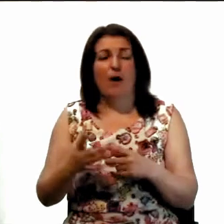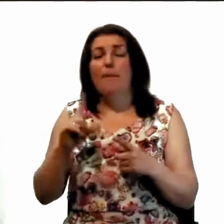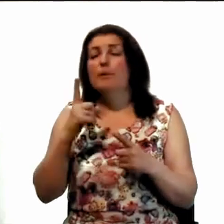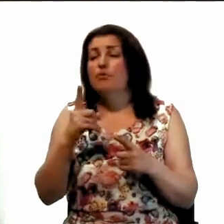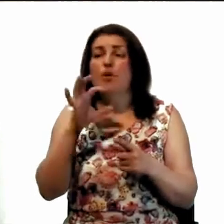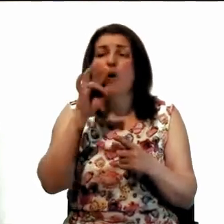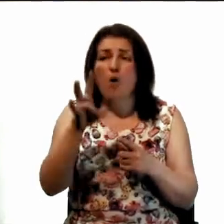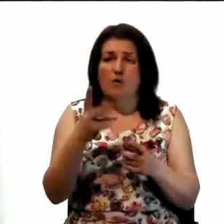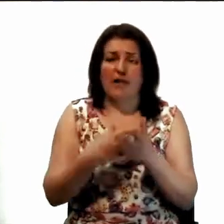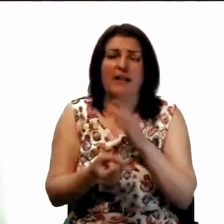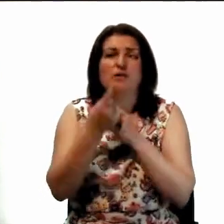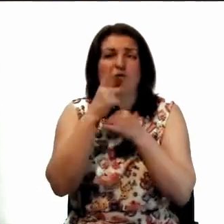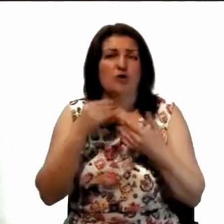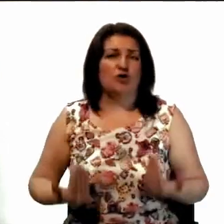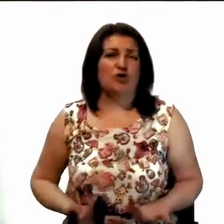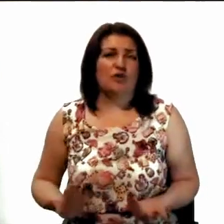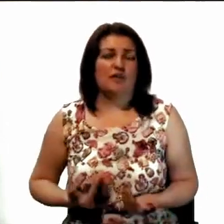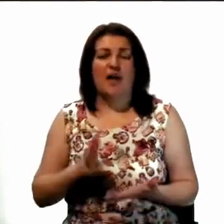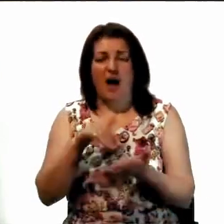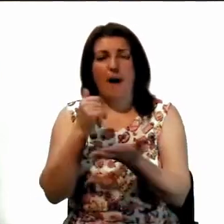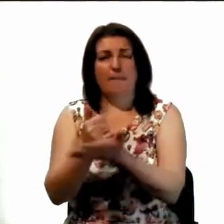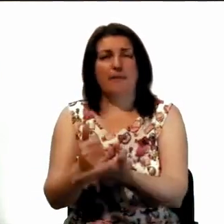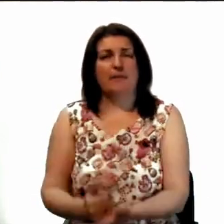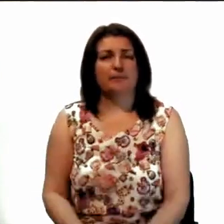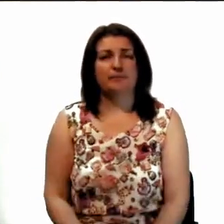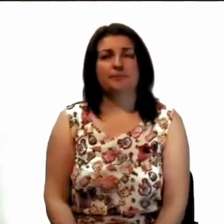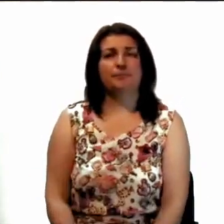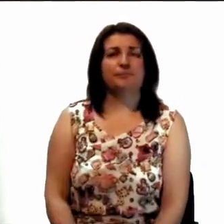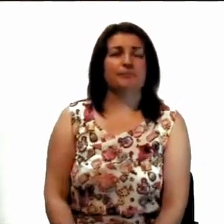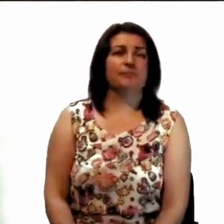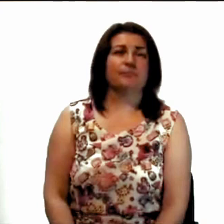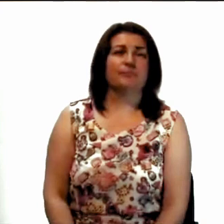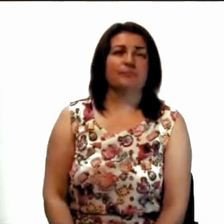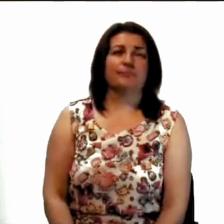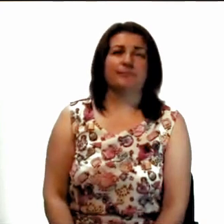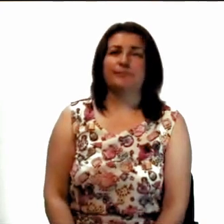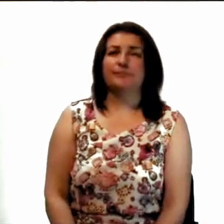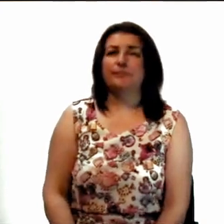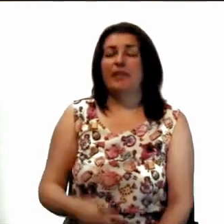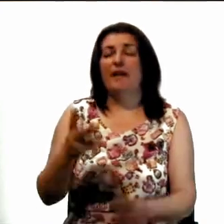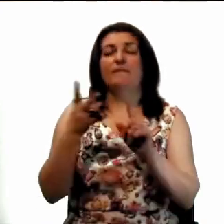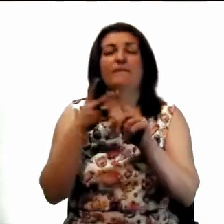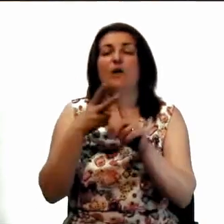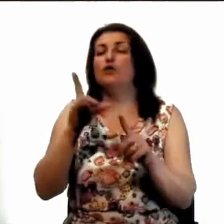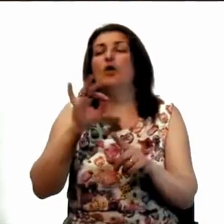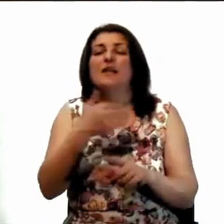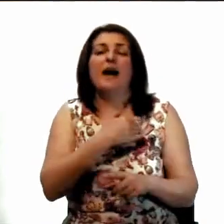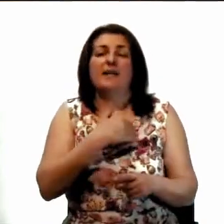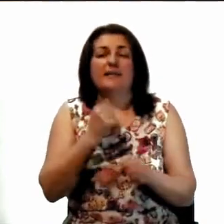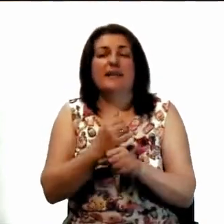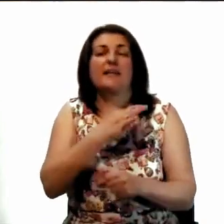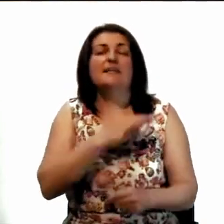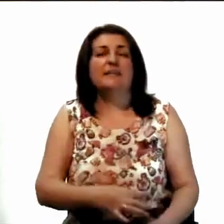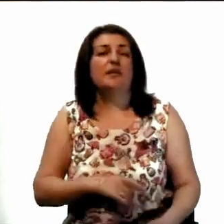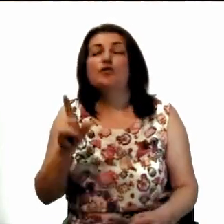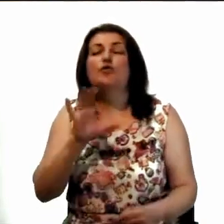что Он источник жизни. Аминь. Второе, что захотел сделать сын,